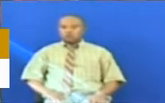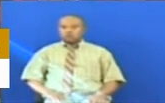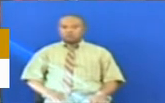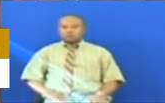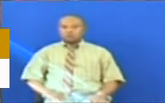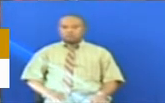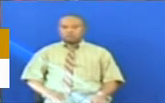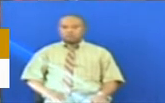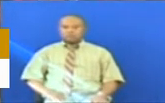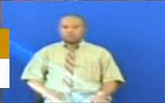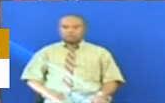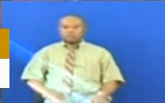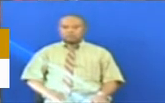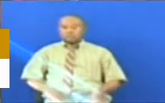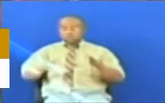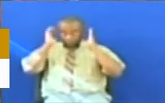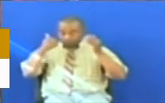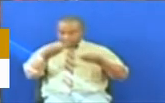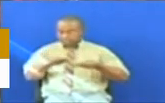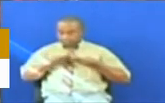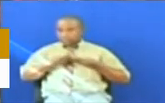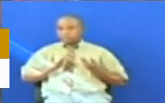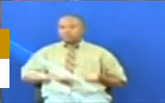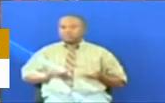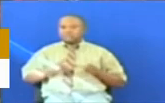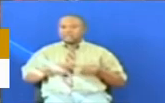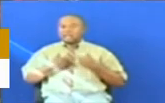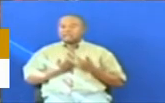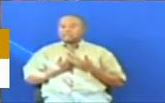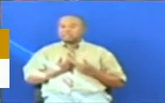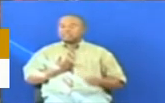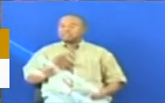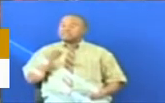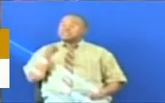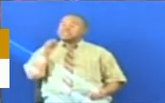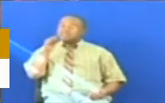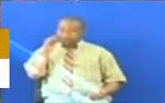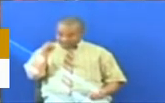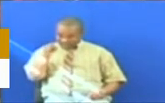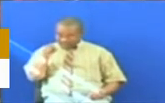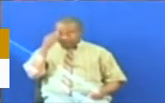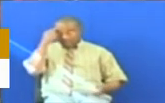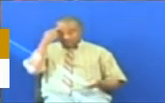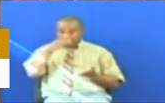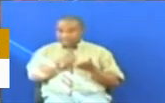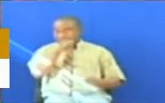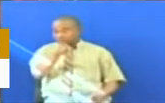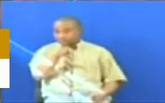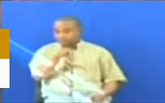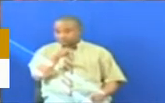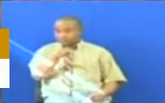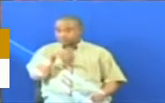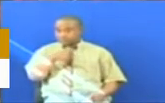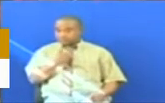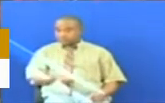Mheshimiwa Spika, sipokei taarifa hiyo, lakini kwamba hivyo ndivyo, kama ni hivyo ndivyo alivyomaanisha, basi na zile kura